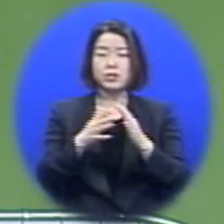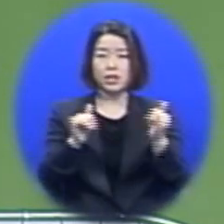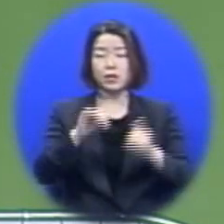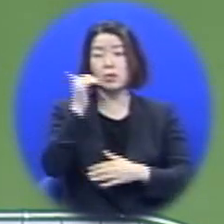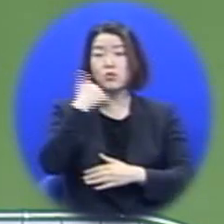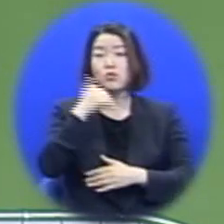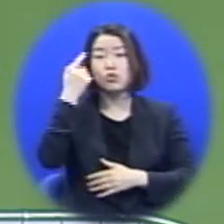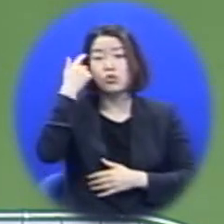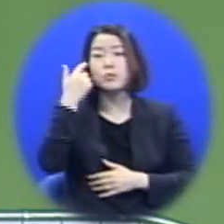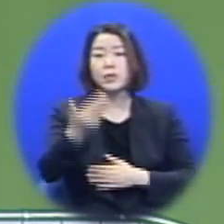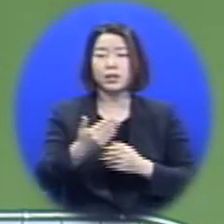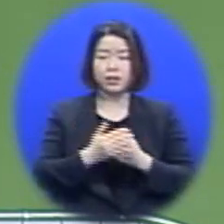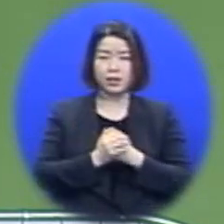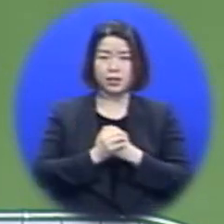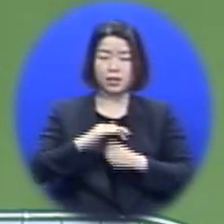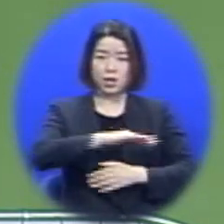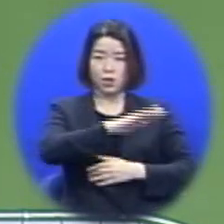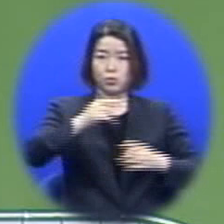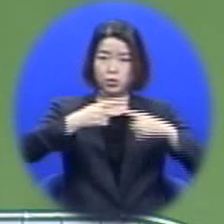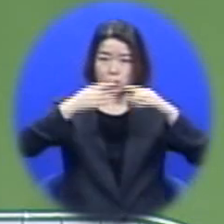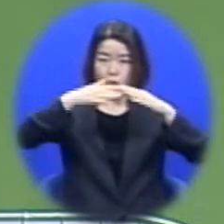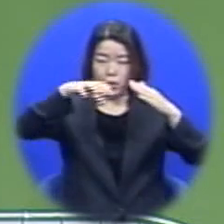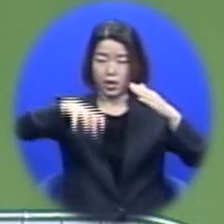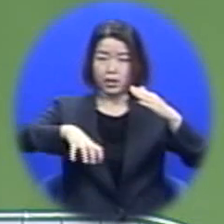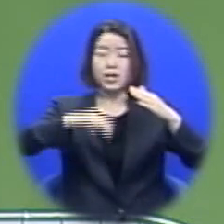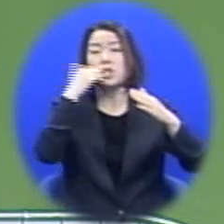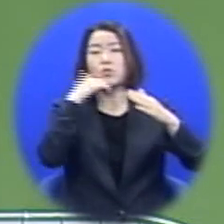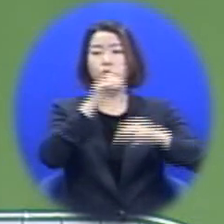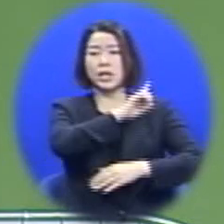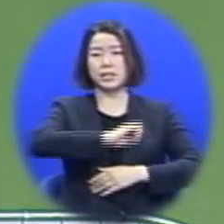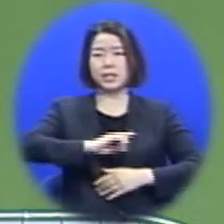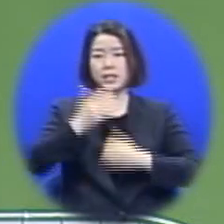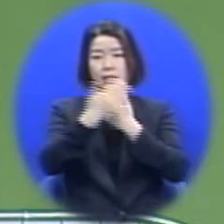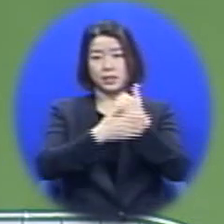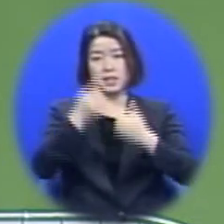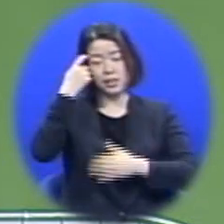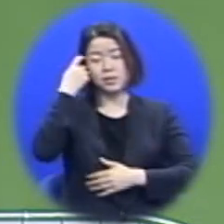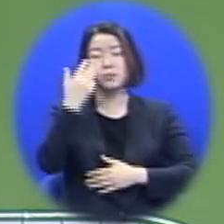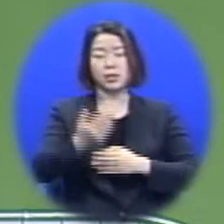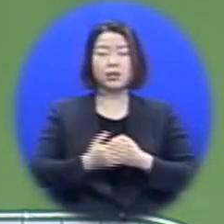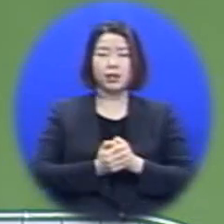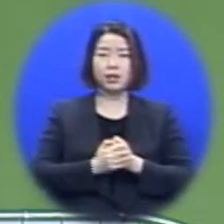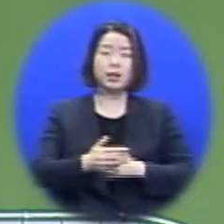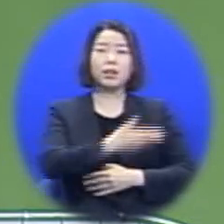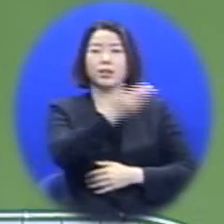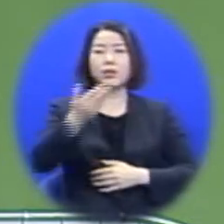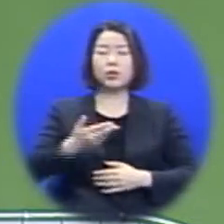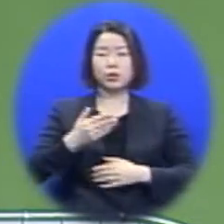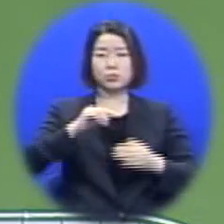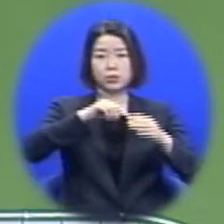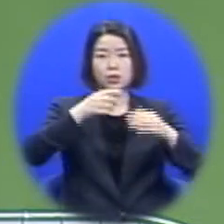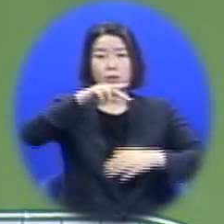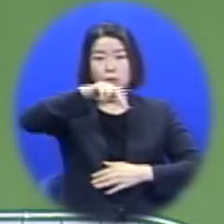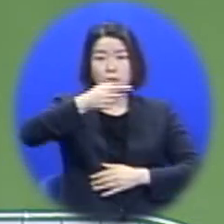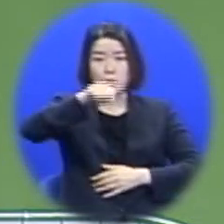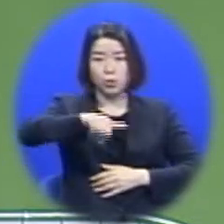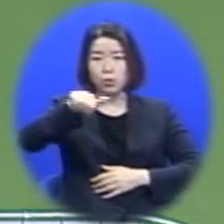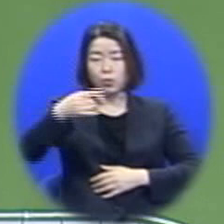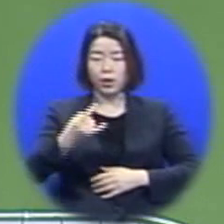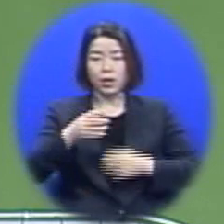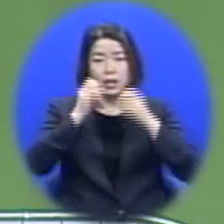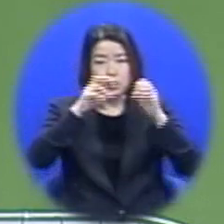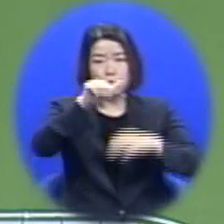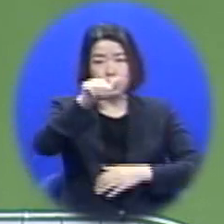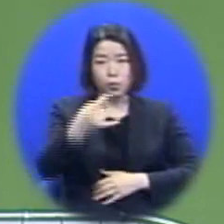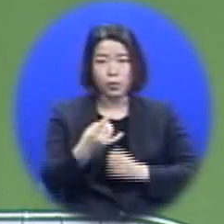누구지요? 우리 교회 안에는 누가 제일 은혜로운가요? 여러분 속회에서, 여러분 선교회에서,